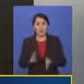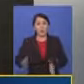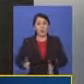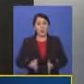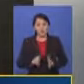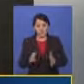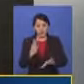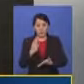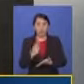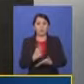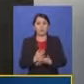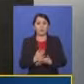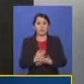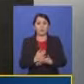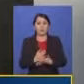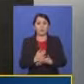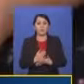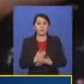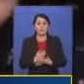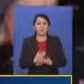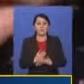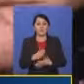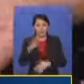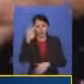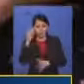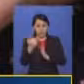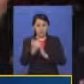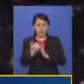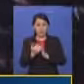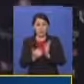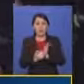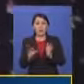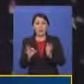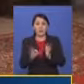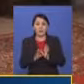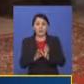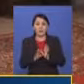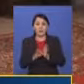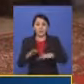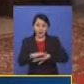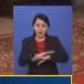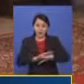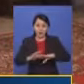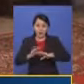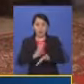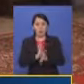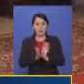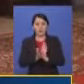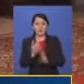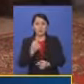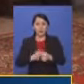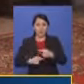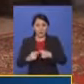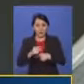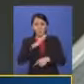Бізге ең бастысы жол болған, су болған еді. Мемлекеттік бағдарламаның мақсаты халқы тығыз орналасқан оңтүстіктен жұмыс күші тапшы